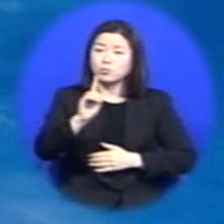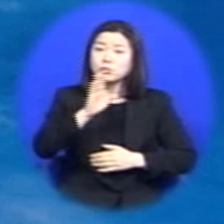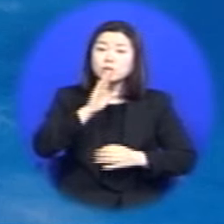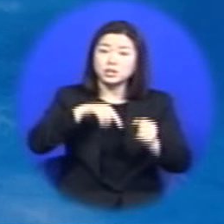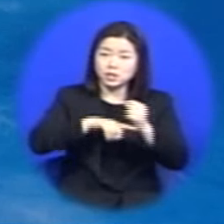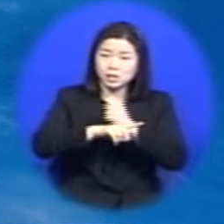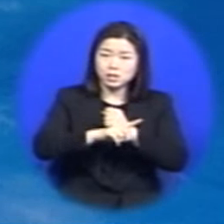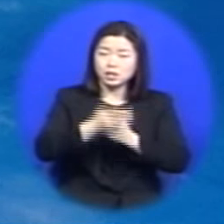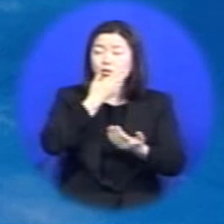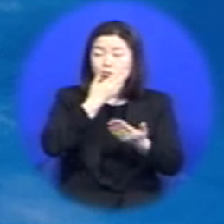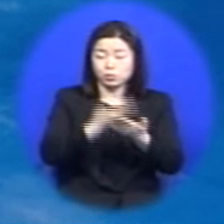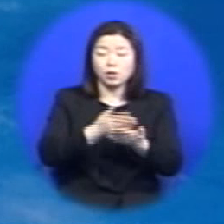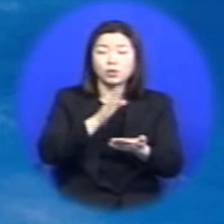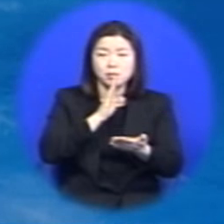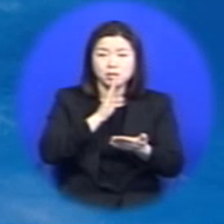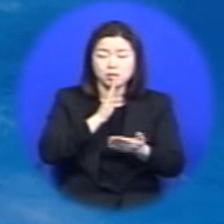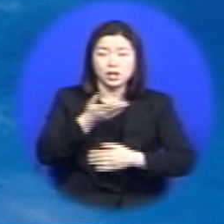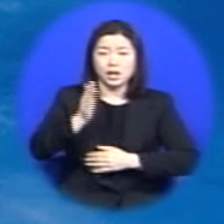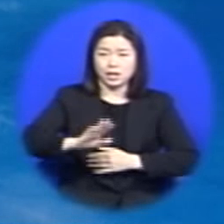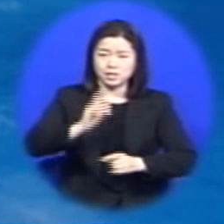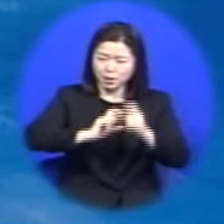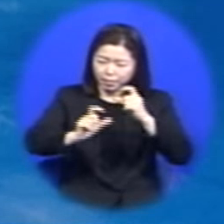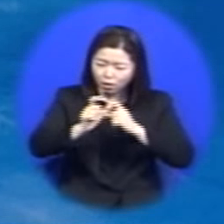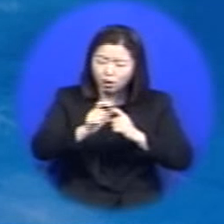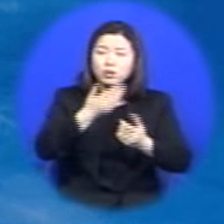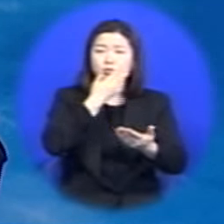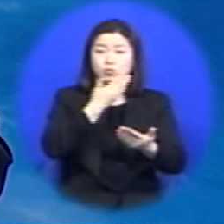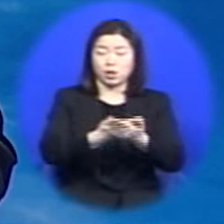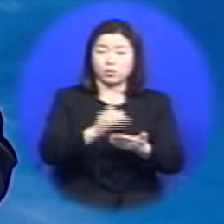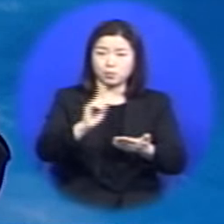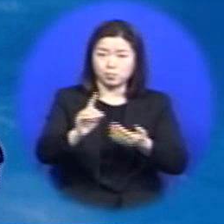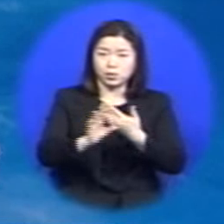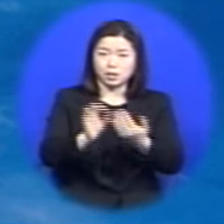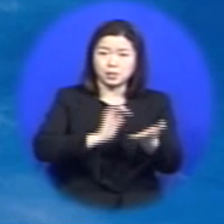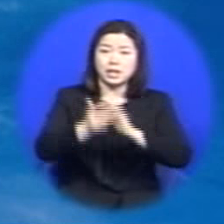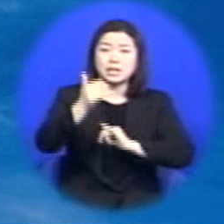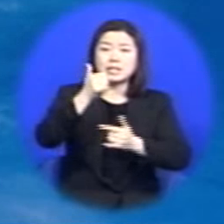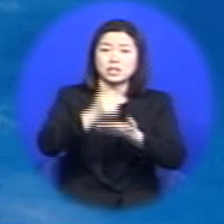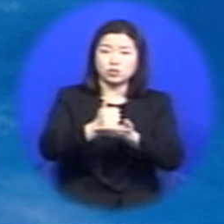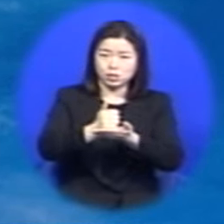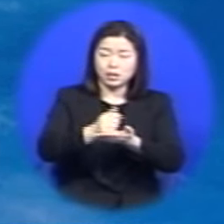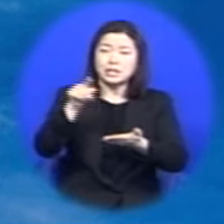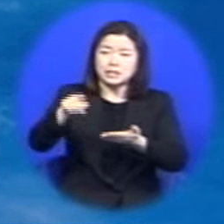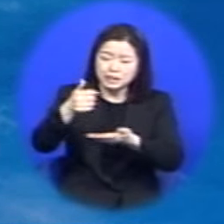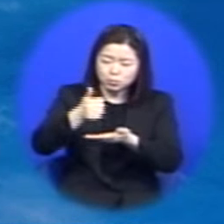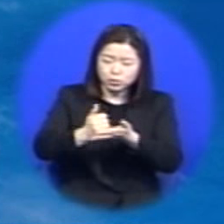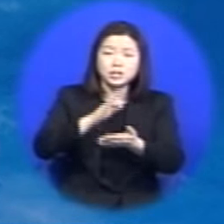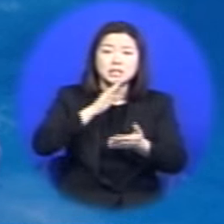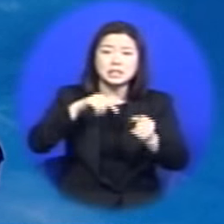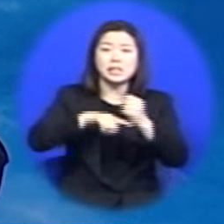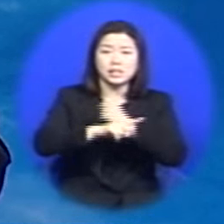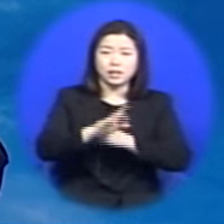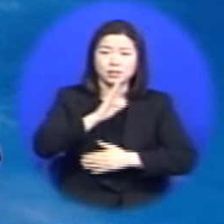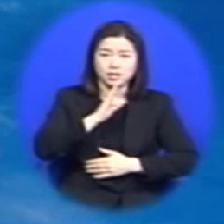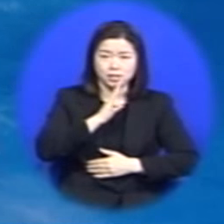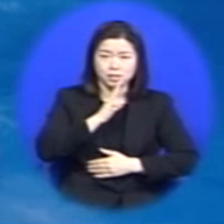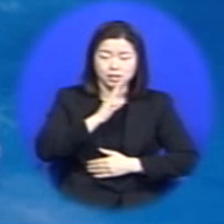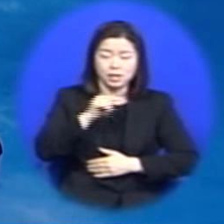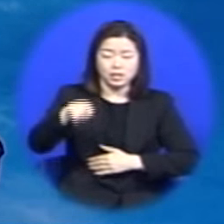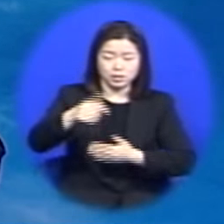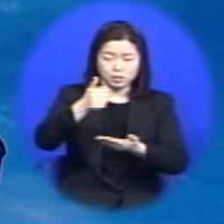중요하지만 더 중요한 것은 예수님 그분이 진리라는 사실. 예수님 그분이